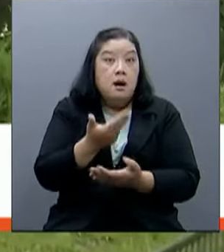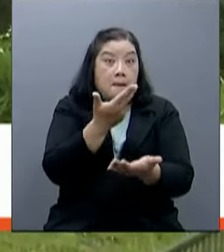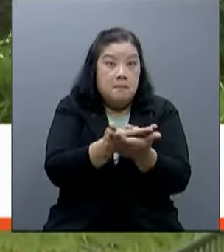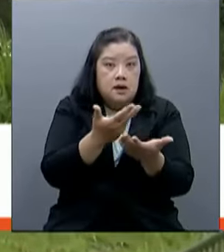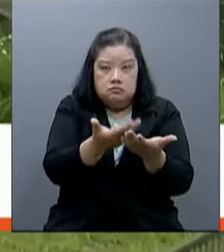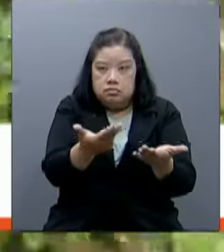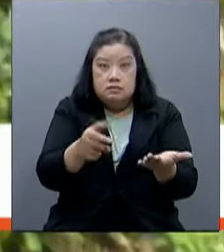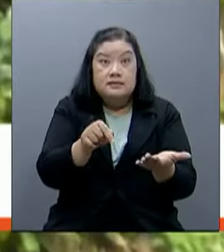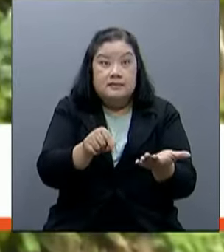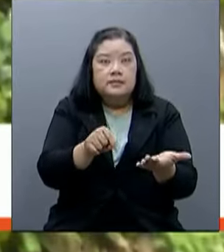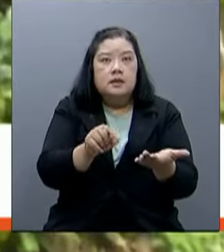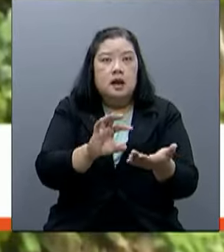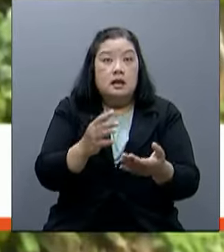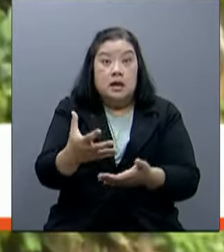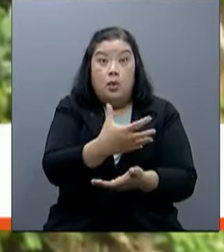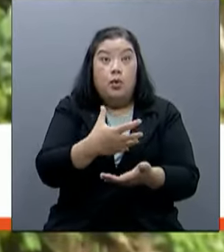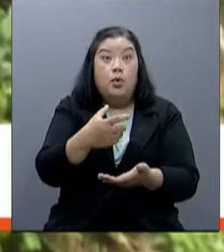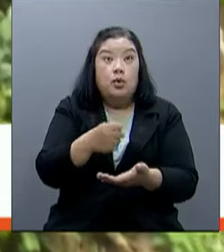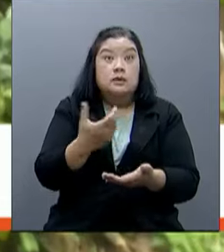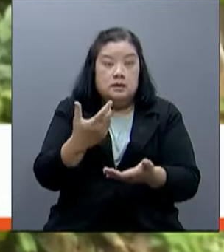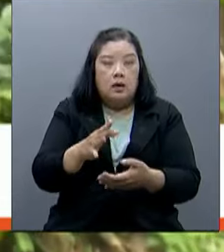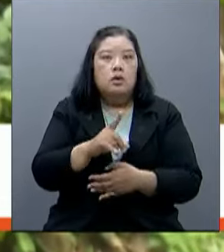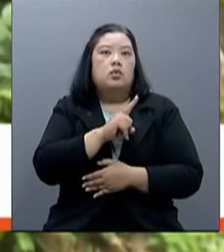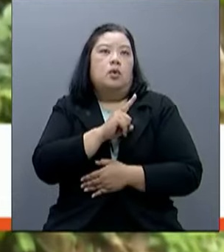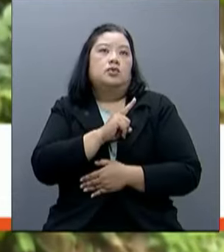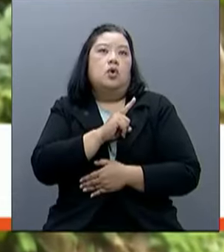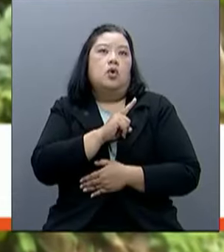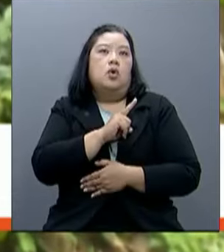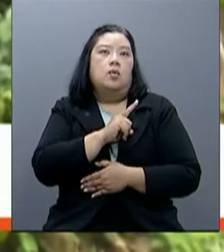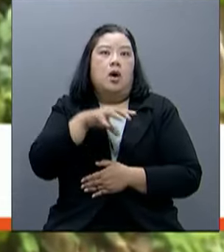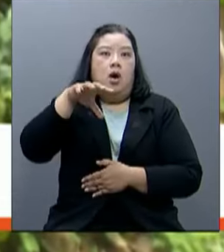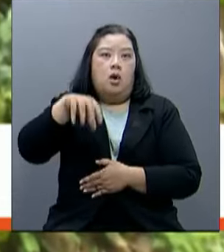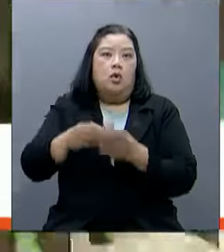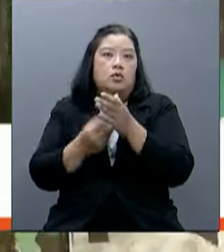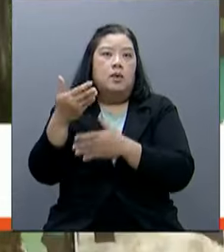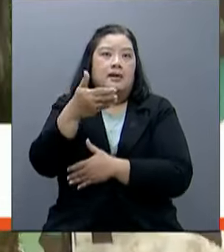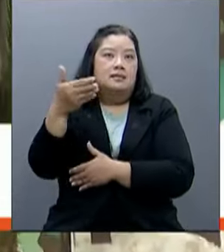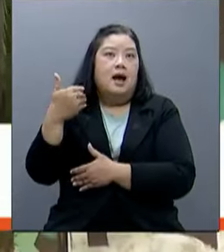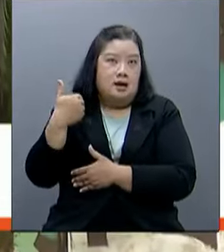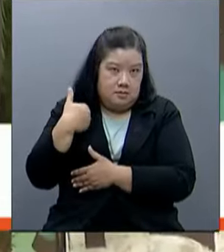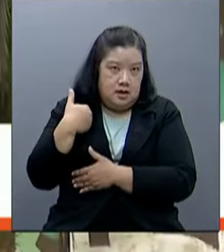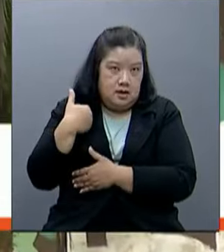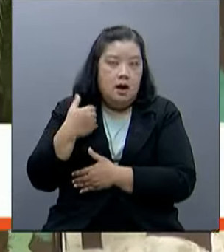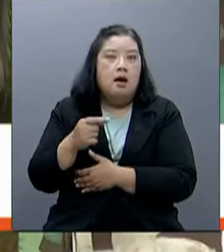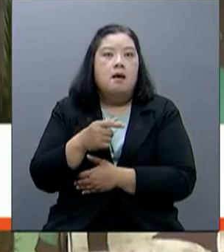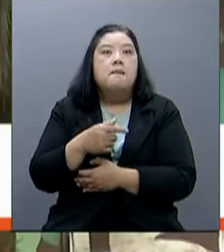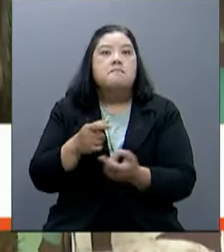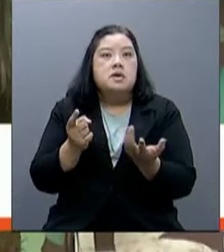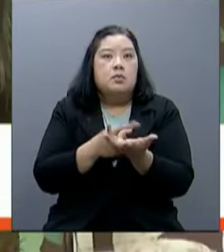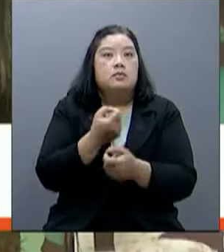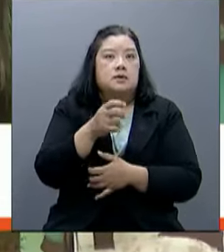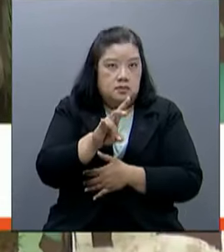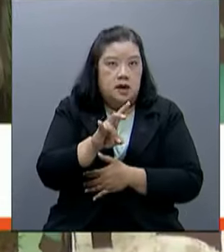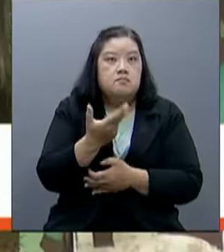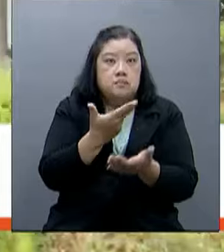จะปืนที่ถูกปล้นไปนั้นนะคะอยู่ในความดูแลของเขตรักษาพันธุ์มีทั้งหมด17กระบอกด้วยกันค่ะแบ่งเป็นปืนลูกซอง16กระบอกน